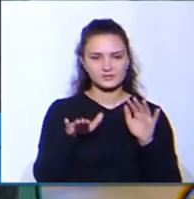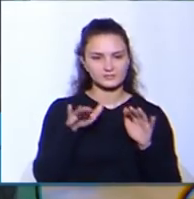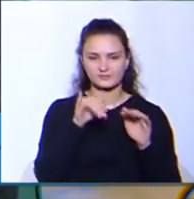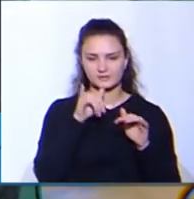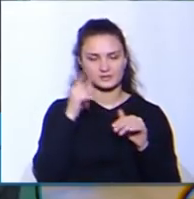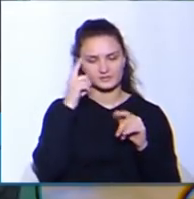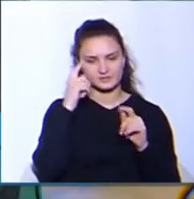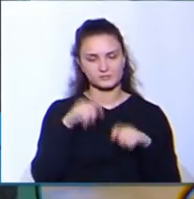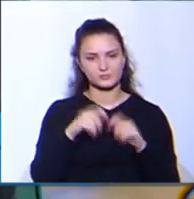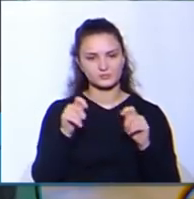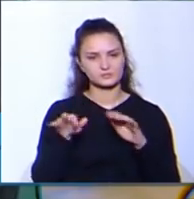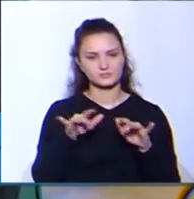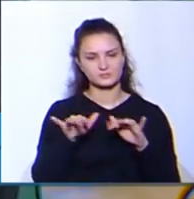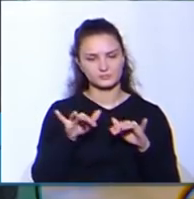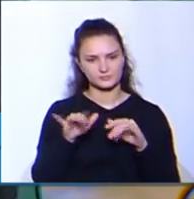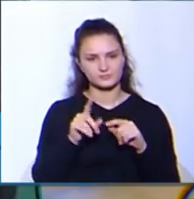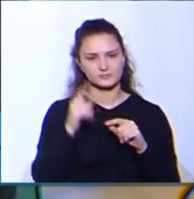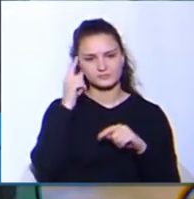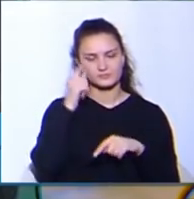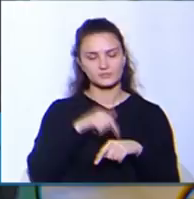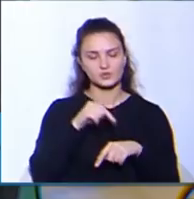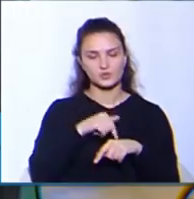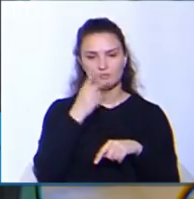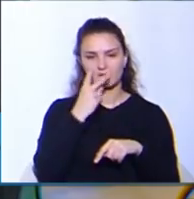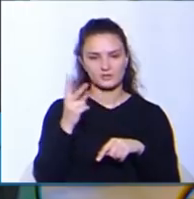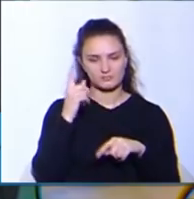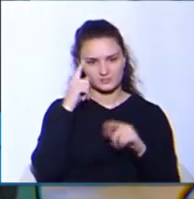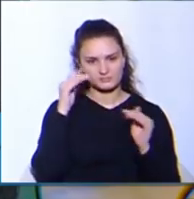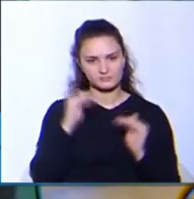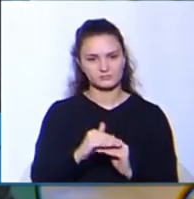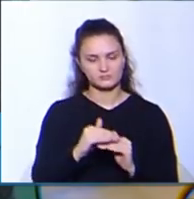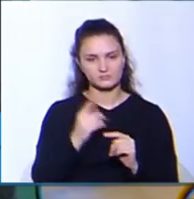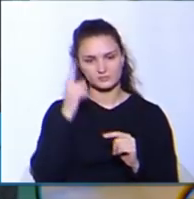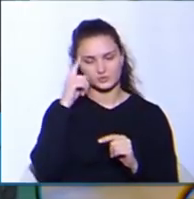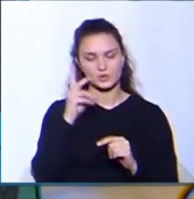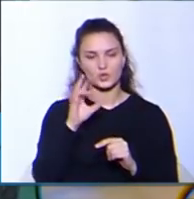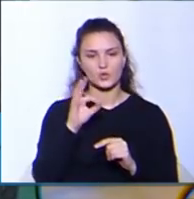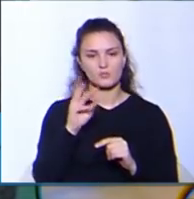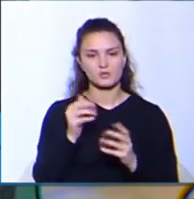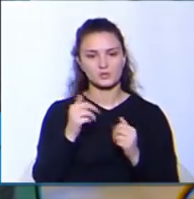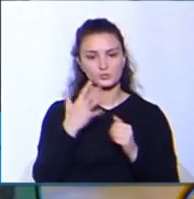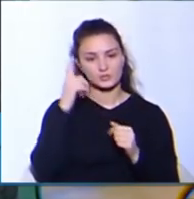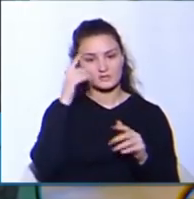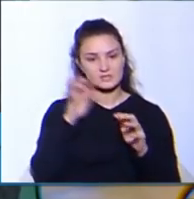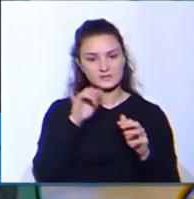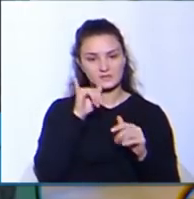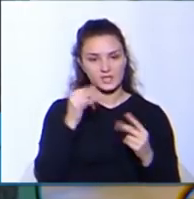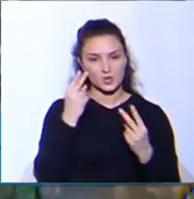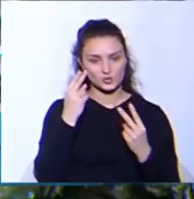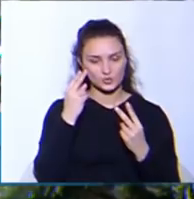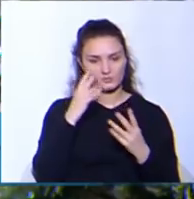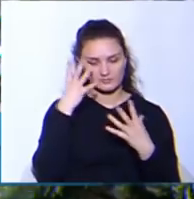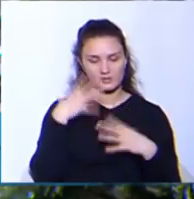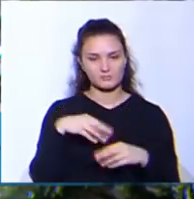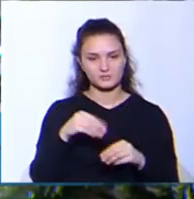ფუნქციას ღრმავდება ცნობიერების დეფიციტი ღრმა კომა და თუ თავის ტვინი ვერ აკონტროლებს ამ